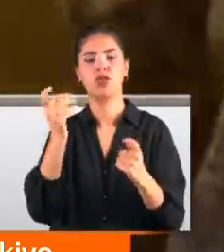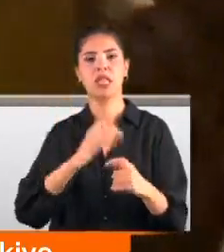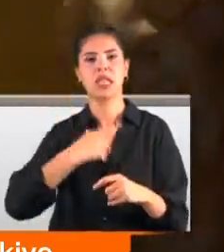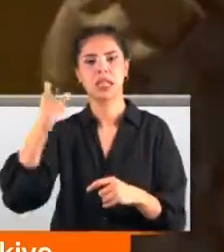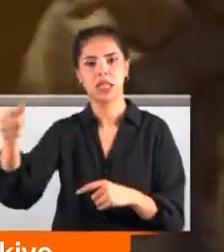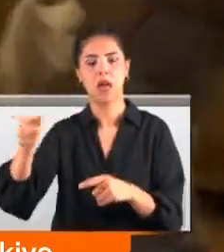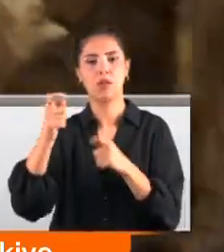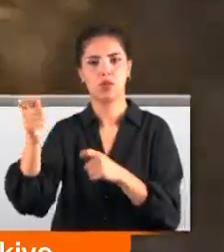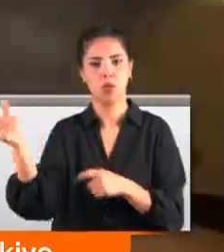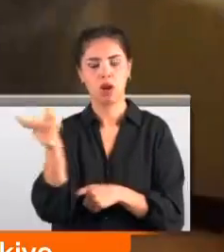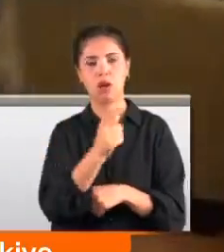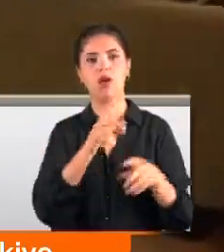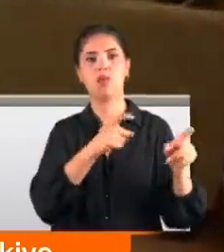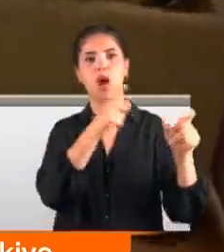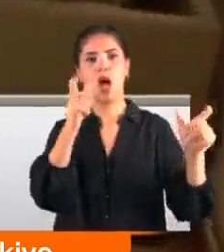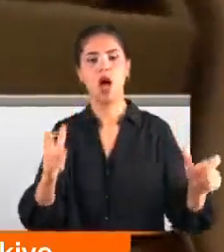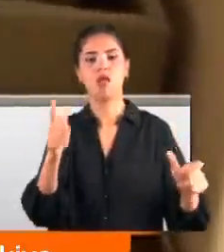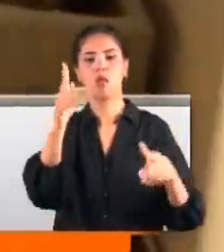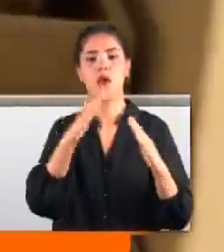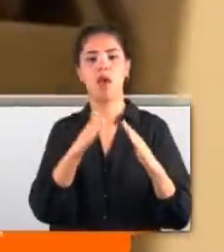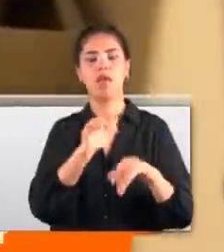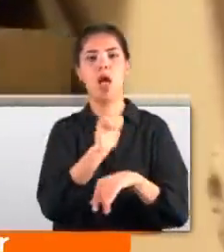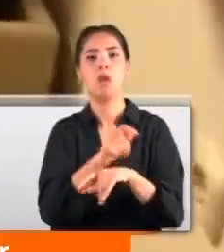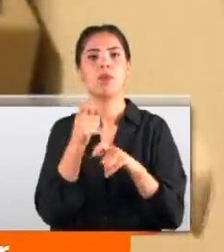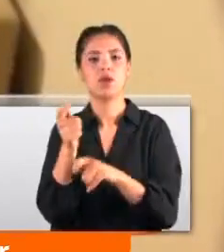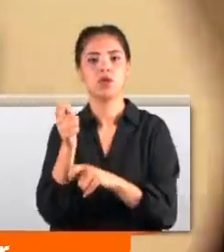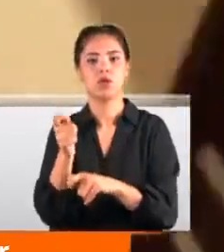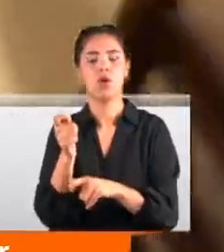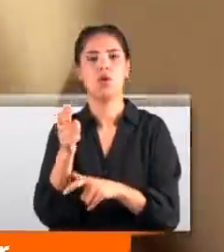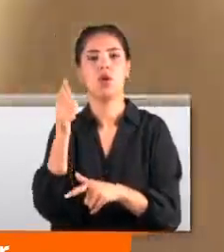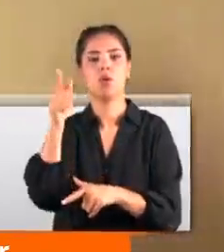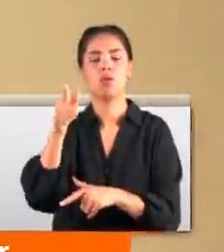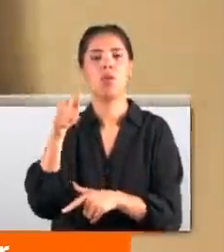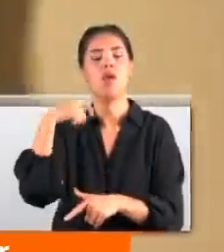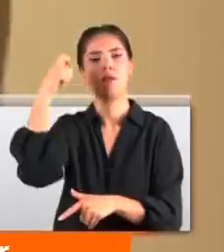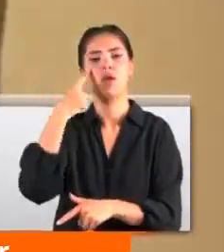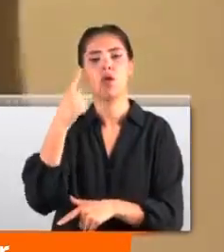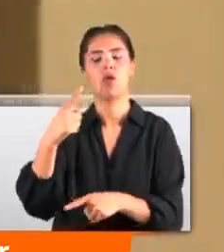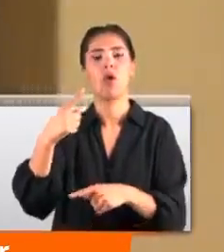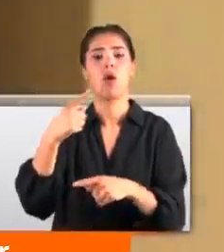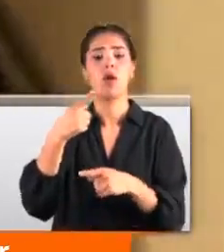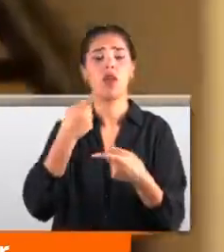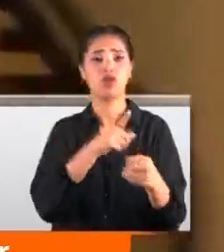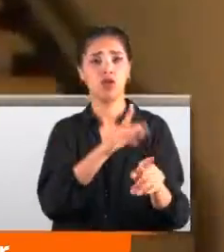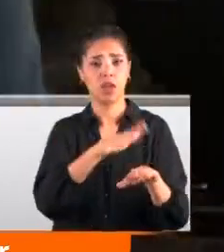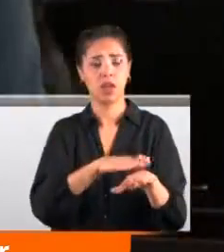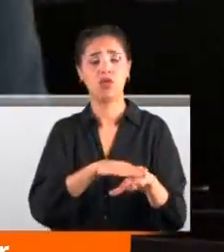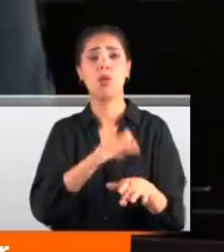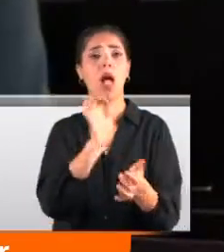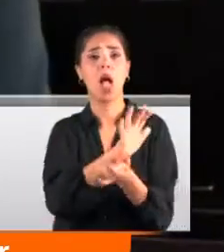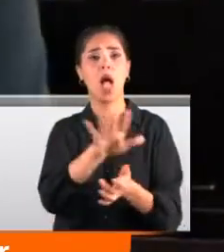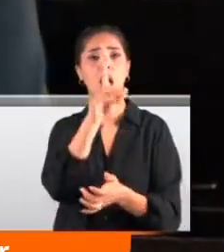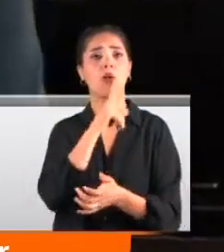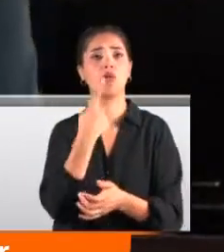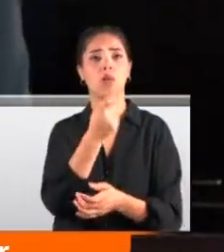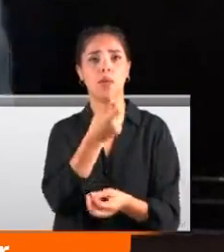kaçırmış, Avcılar'daki bu dairede rehin tutmuştu. Dahası uygunsuz videolarla şantaj yapıp aileden 100 bin lira istemişti.